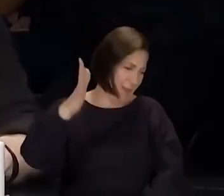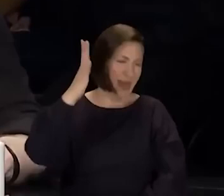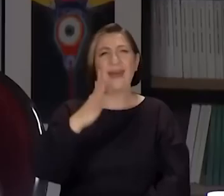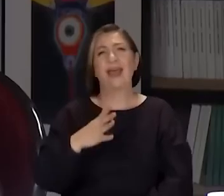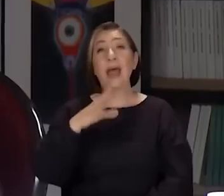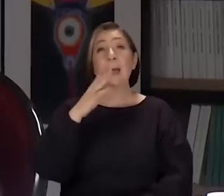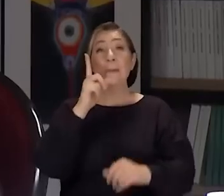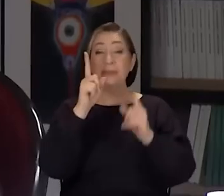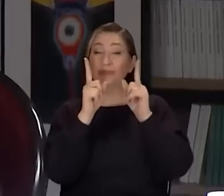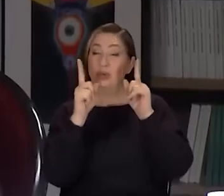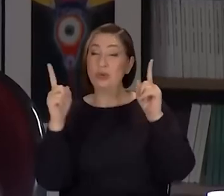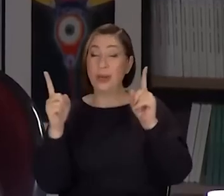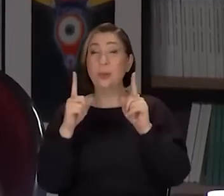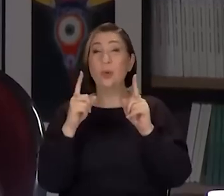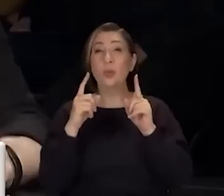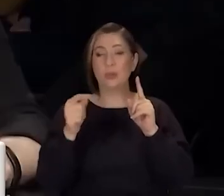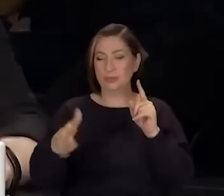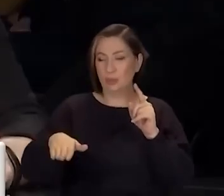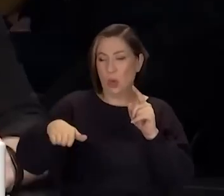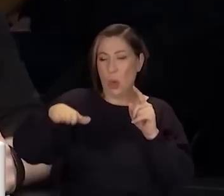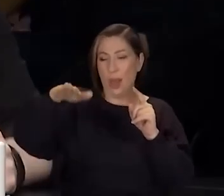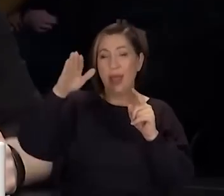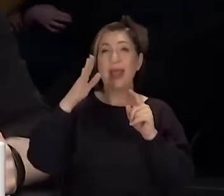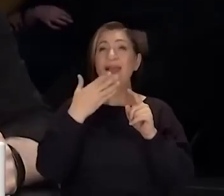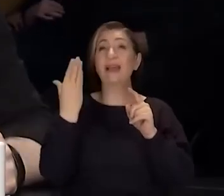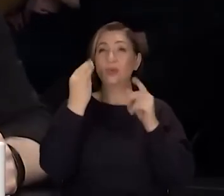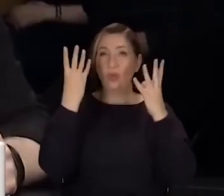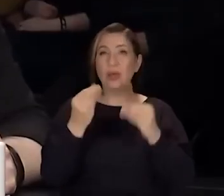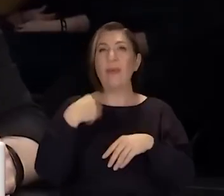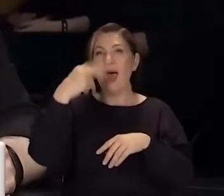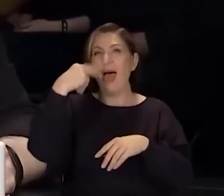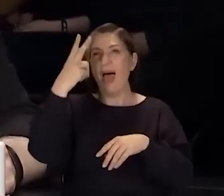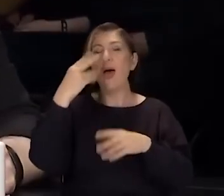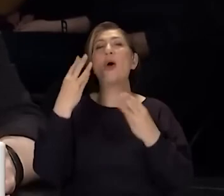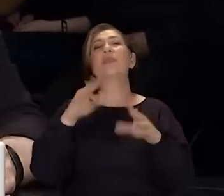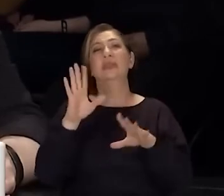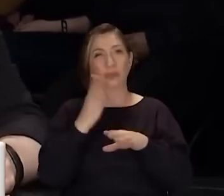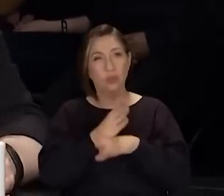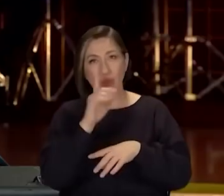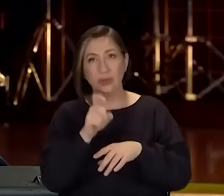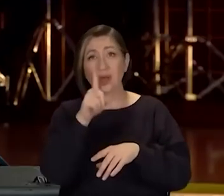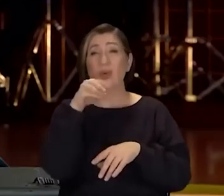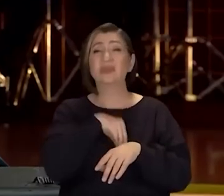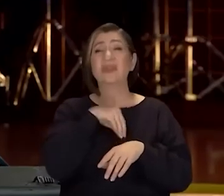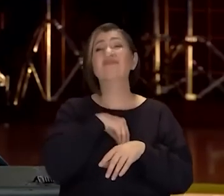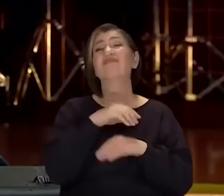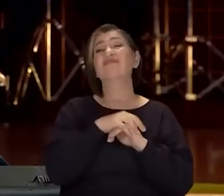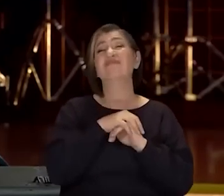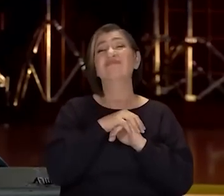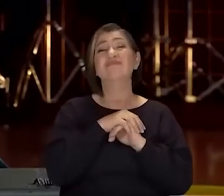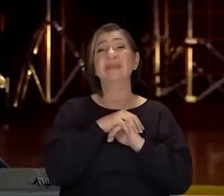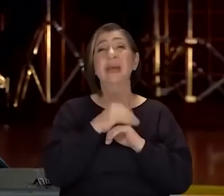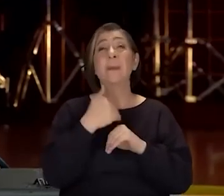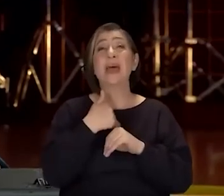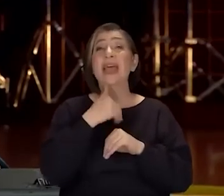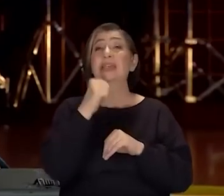Belirli bir zamana kadar herhalde. Aman çocukluk yani blue çağına gelene kadar herhalde sulu göz olmazsınız, doğru mudur? Ha, sen öyle san.